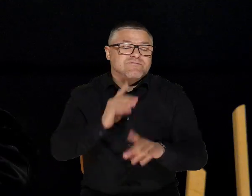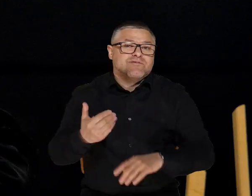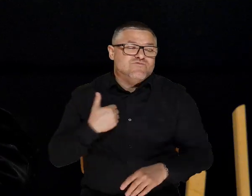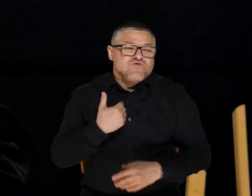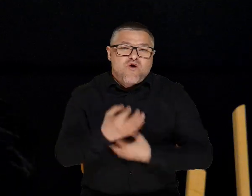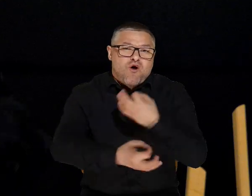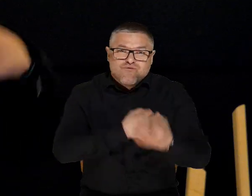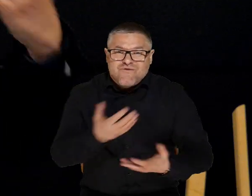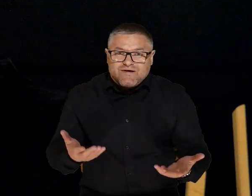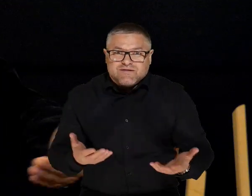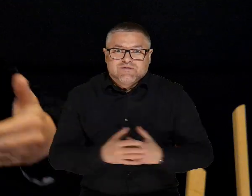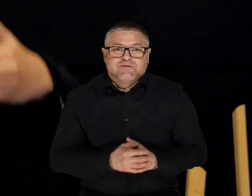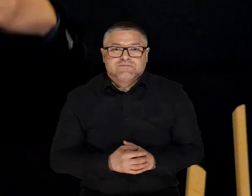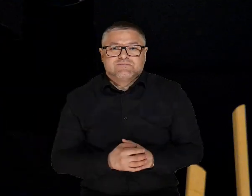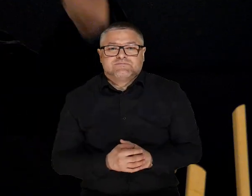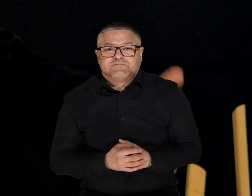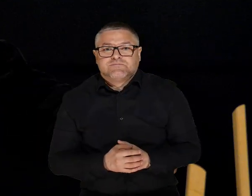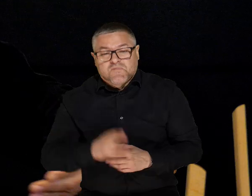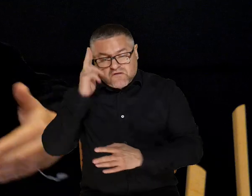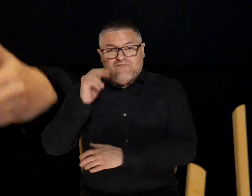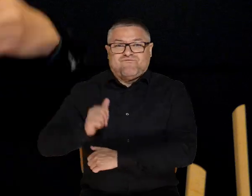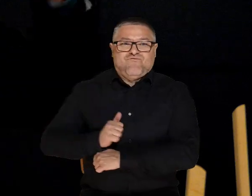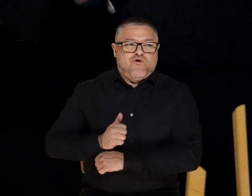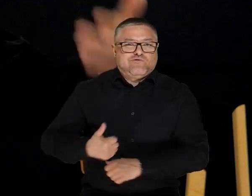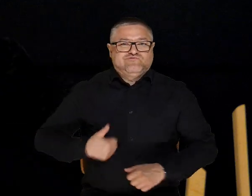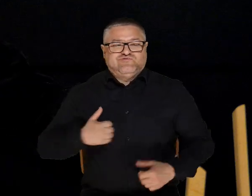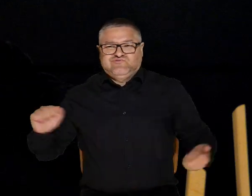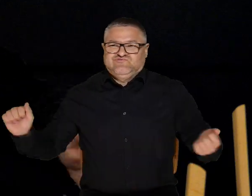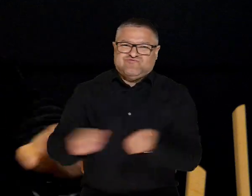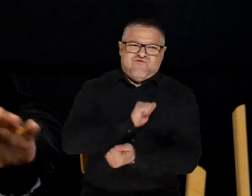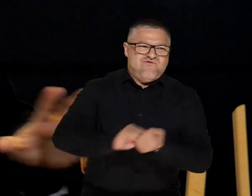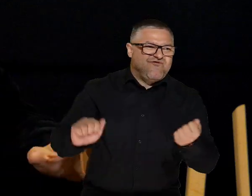już powiedziane. Heroizm, żołnierzy,